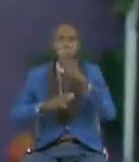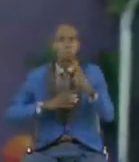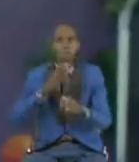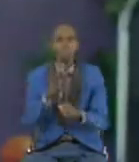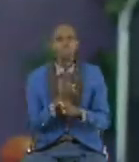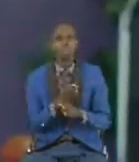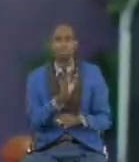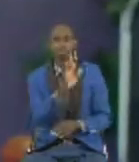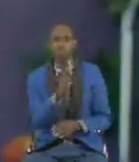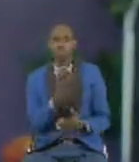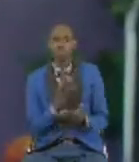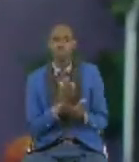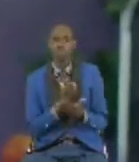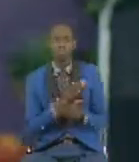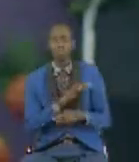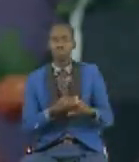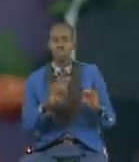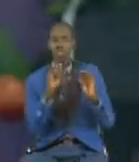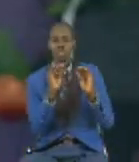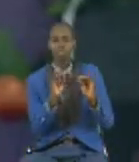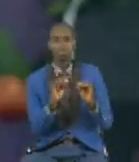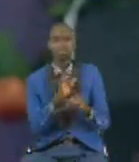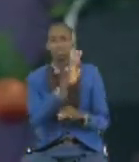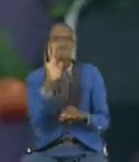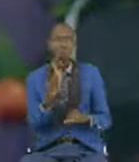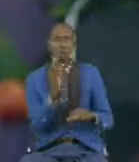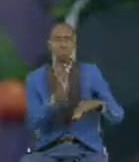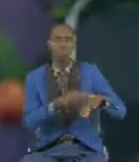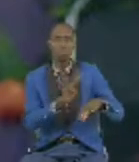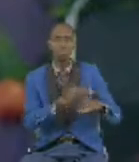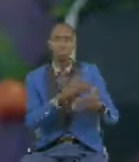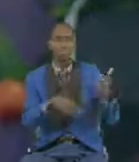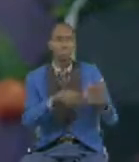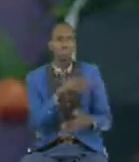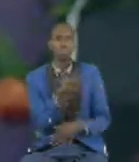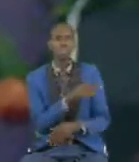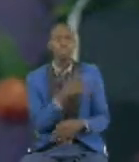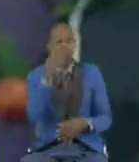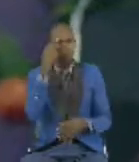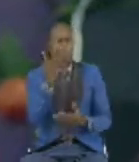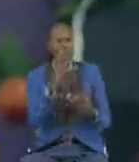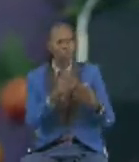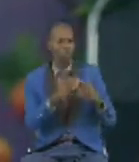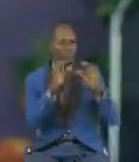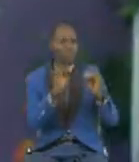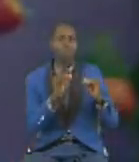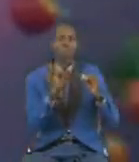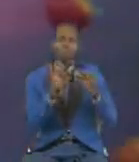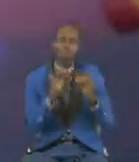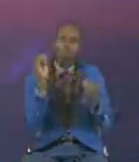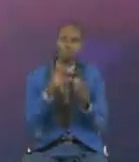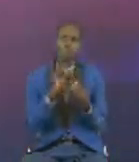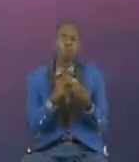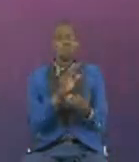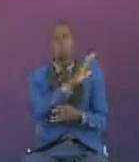viens, n'enseigne plus la mathématique. On ne va jamais dire ça. Ils vont même qu'il enseigne même aux